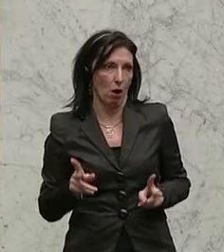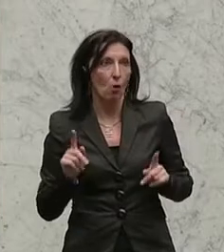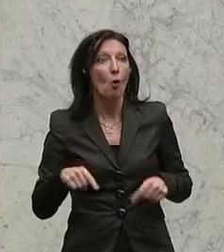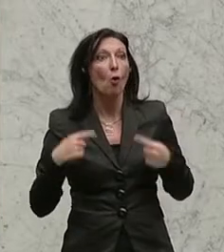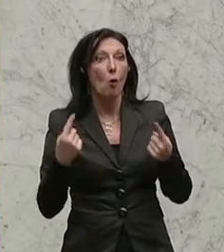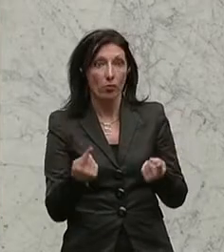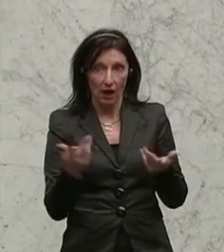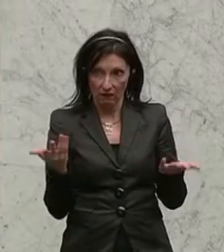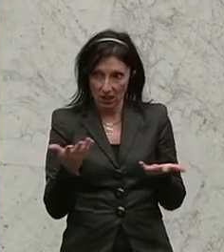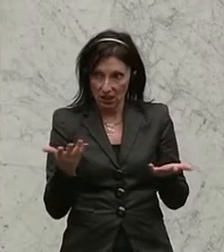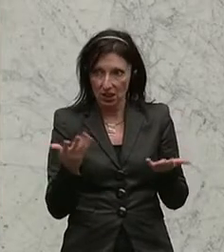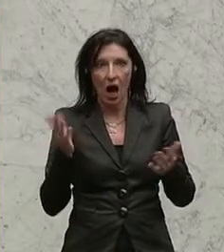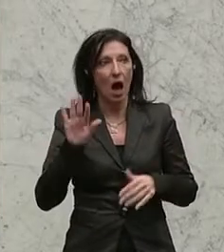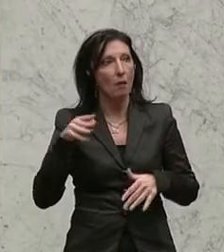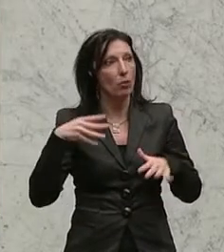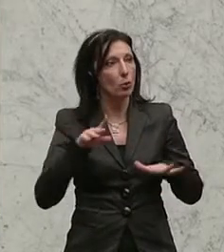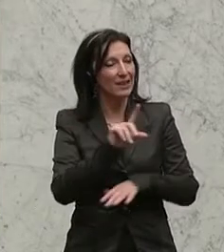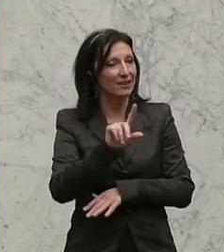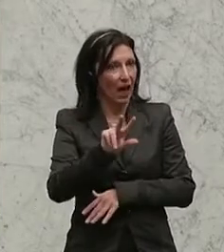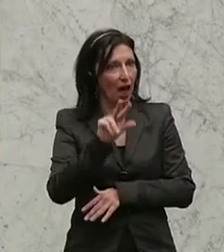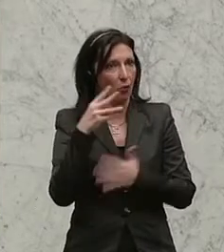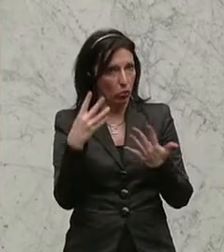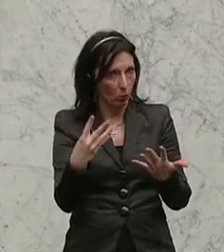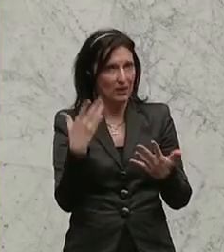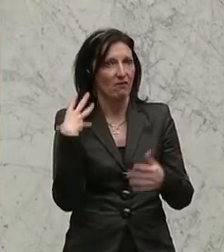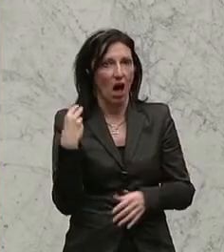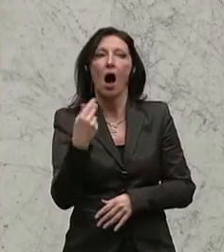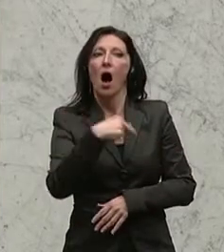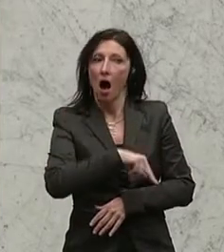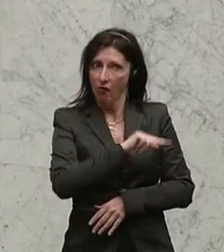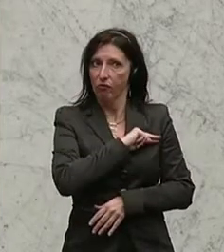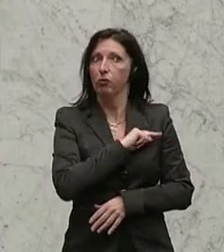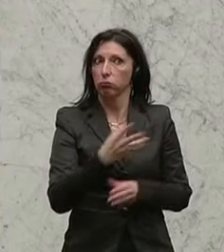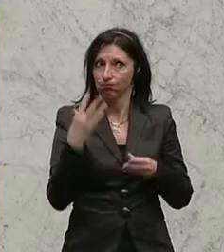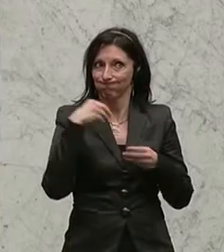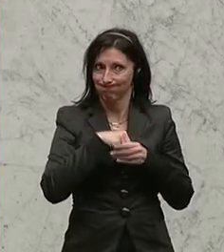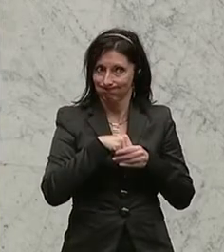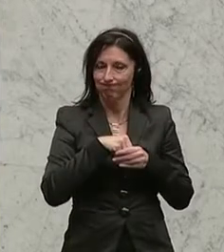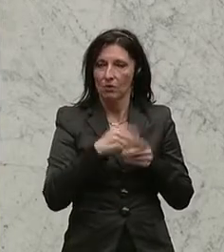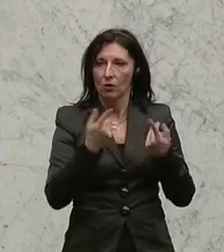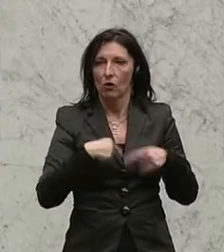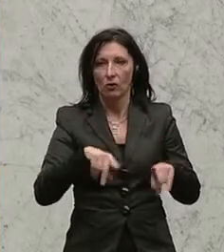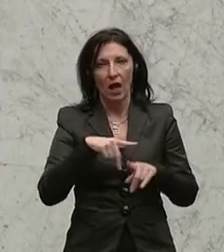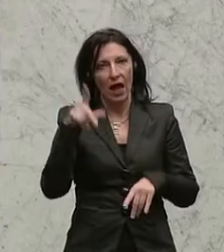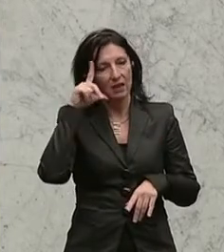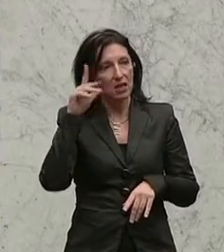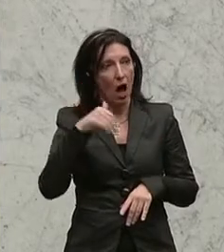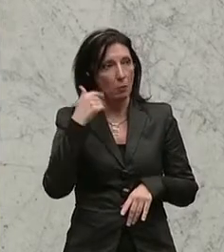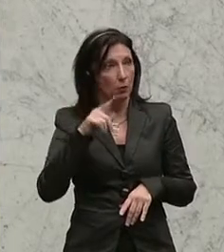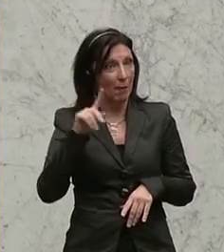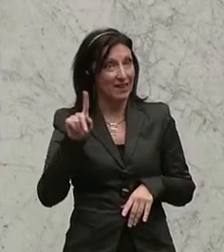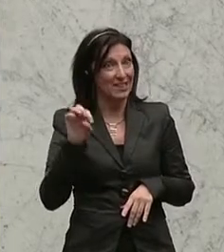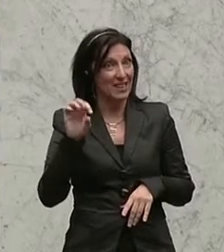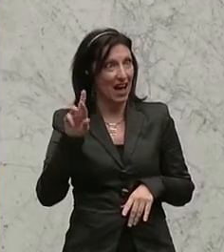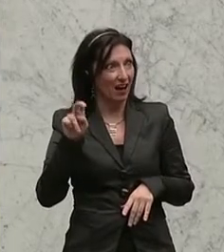folge ab 1993 sind haftungen aufgenommen worden unter dem landeshauptmann senator unter dem